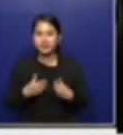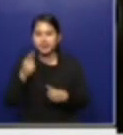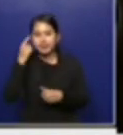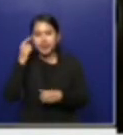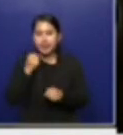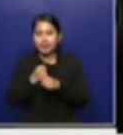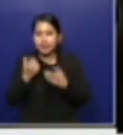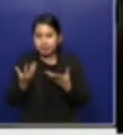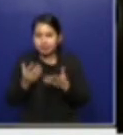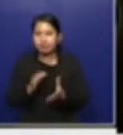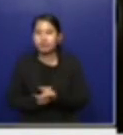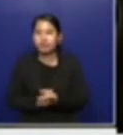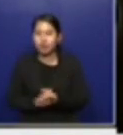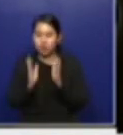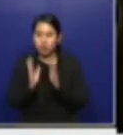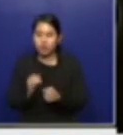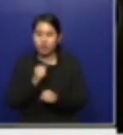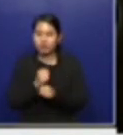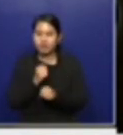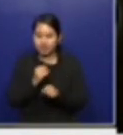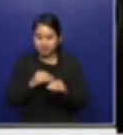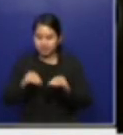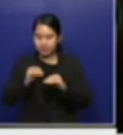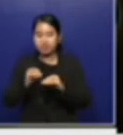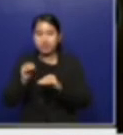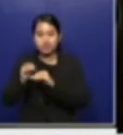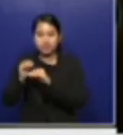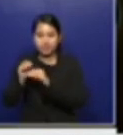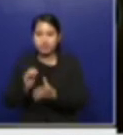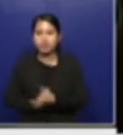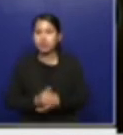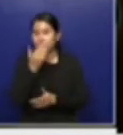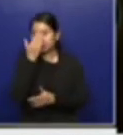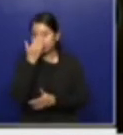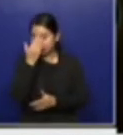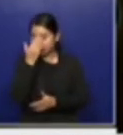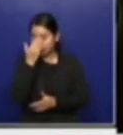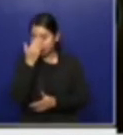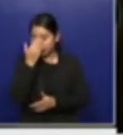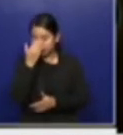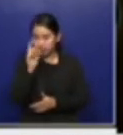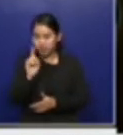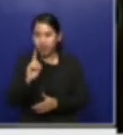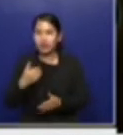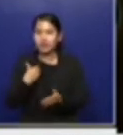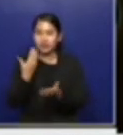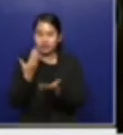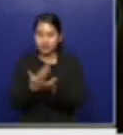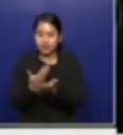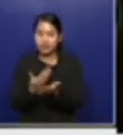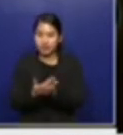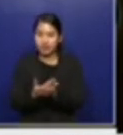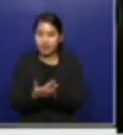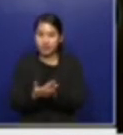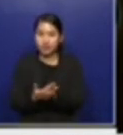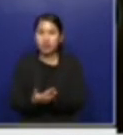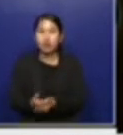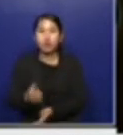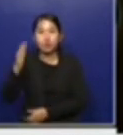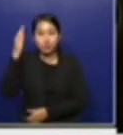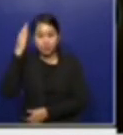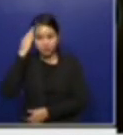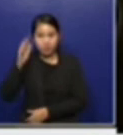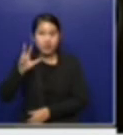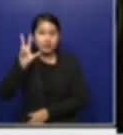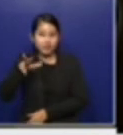มเต็มบุคลากรให้มีความพร้อมเพราะอะไรครับงบประมาณที่เราได้ทั้งหมดเนี่ย 3,000 ต่อหัวเนี่ยผมพูดตลอดว่าเ